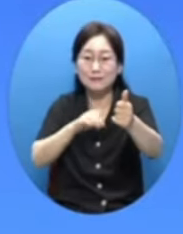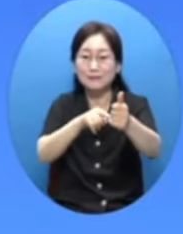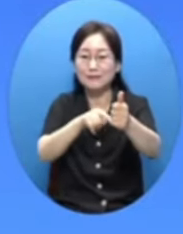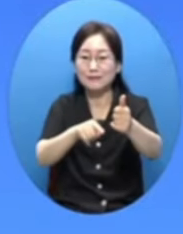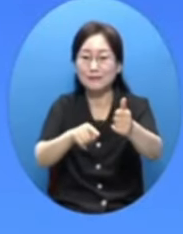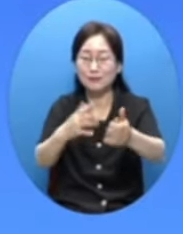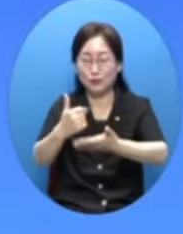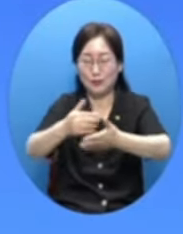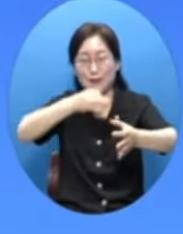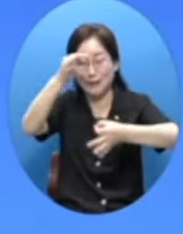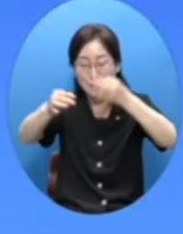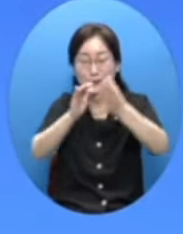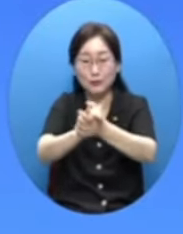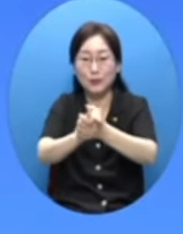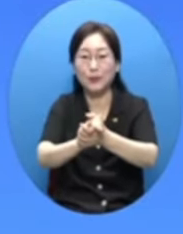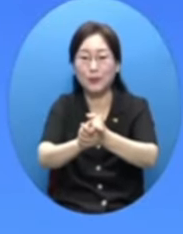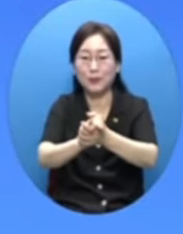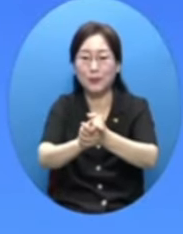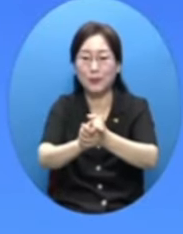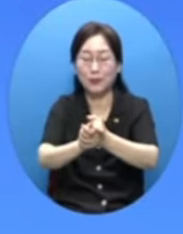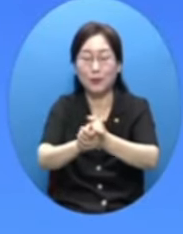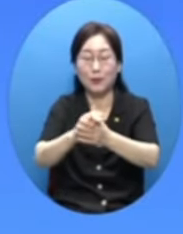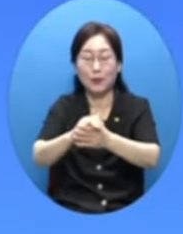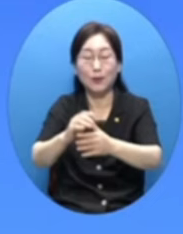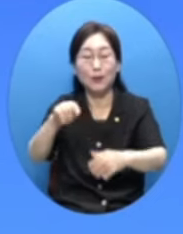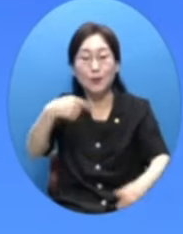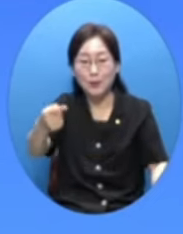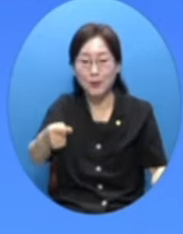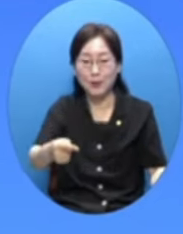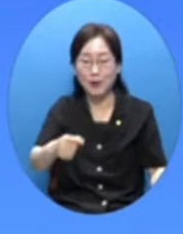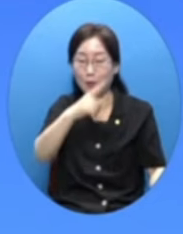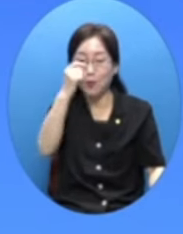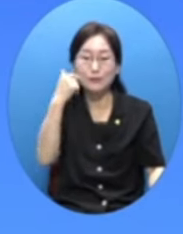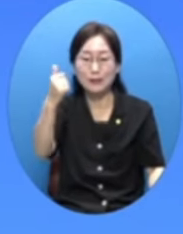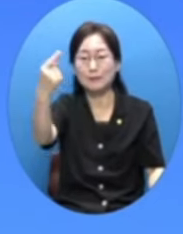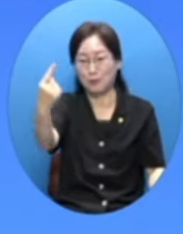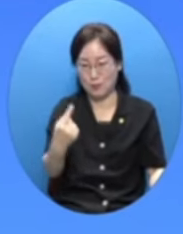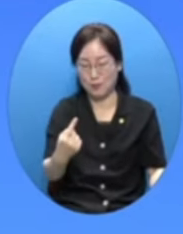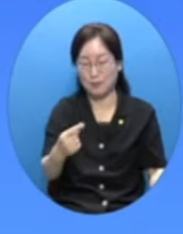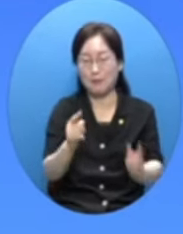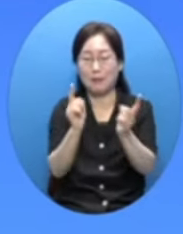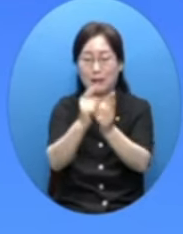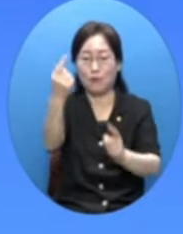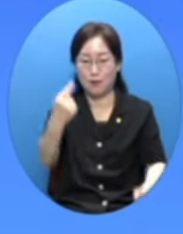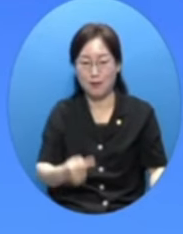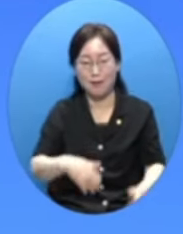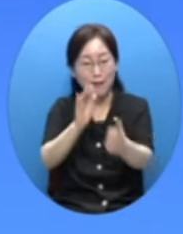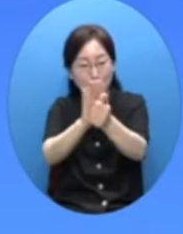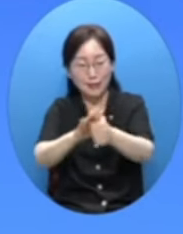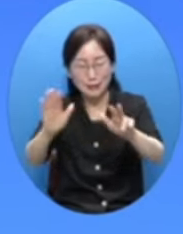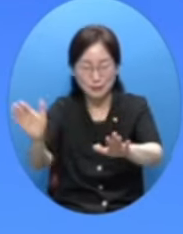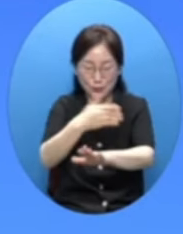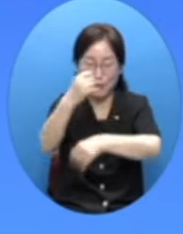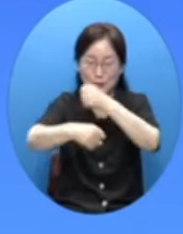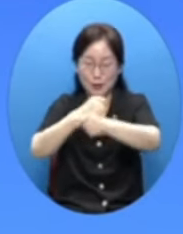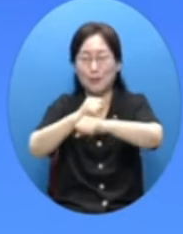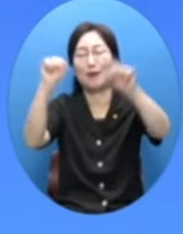주님 앞에 부르짖어 기도하든지. 그리고 나서 저를 찾아왔습니다. 목사님, 제가 오늘 이후로 자유함을